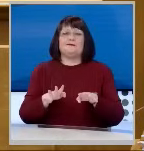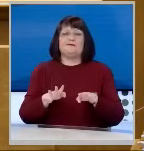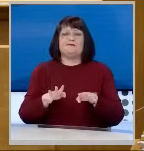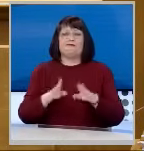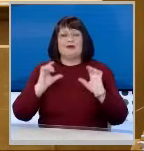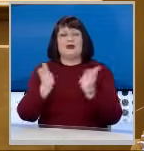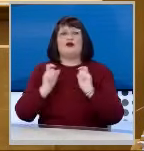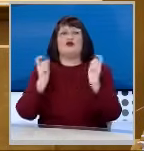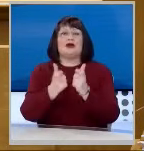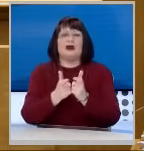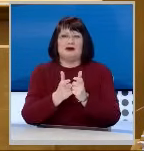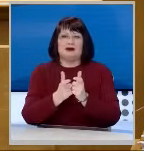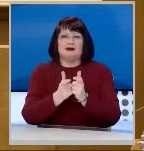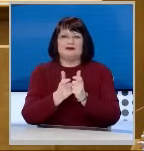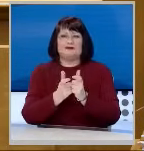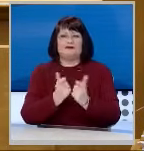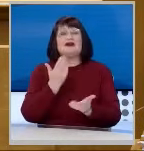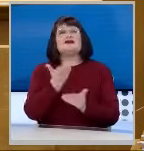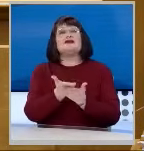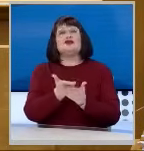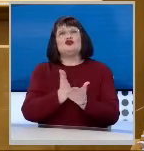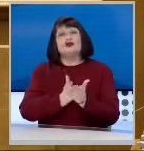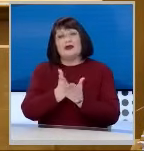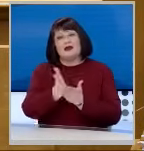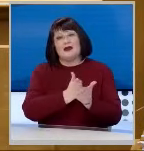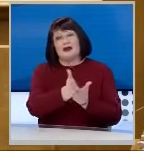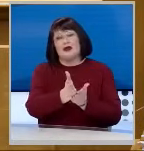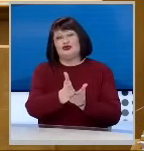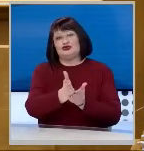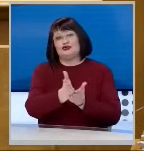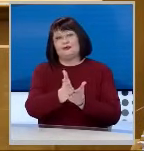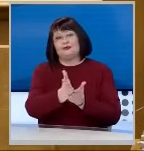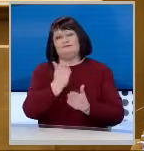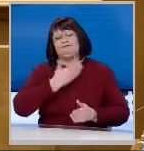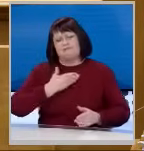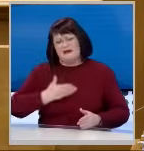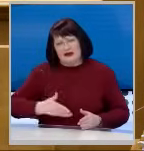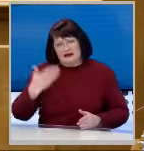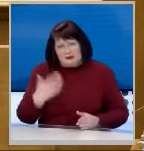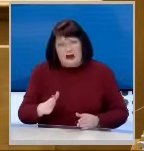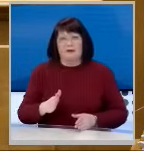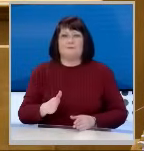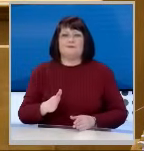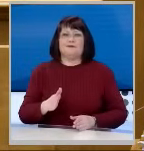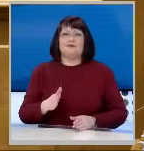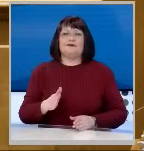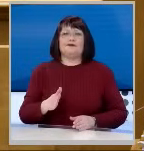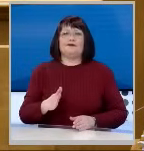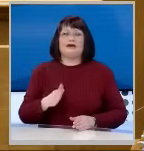οικογένειες ζητούν δικαίωση οι τραυματίες θύματά